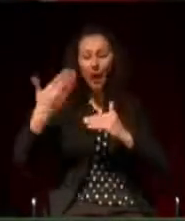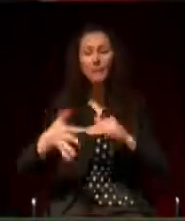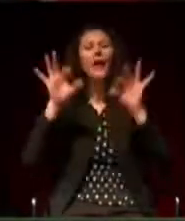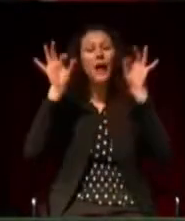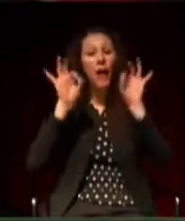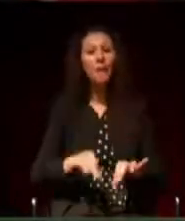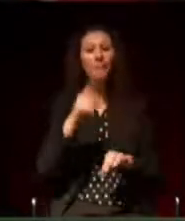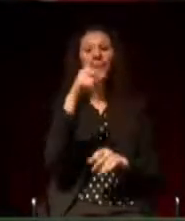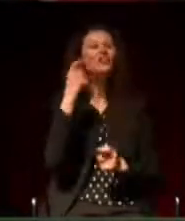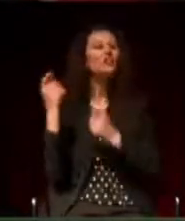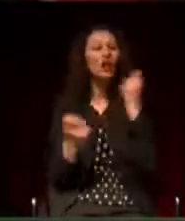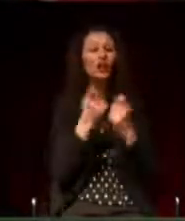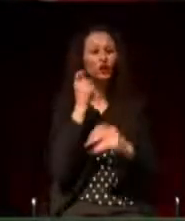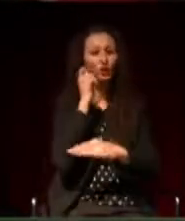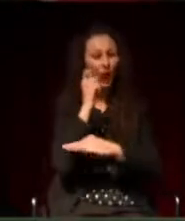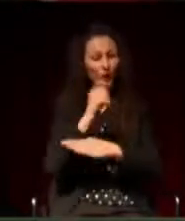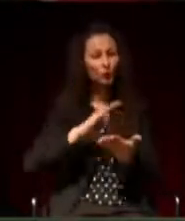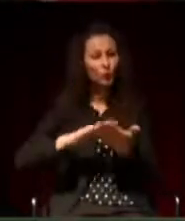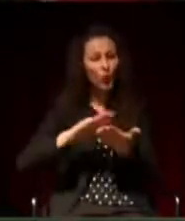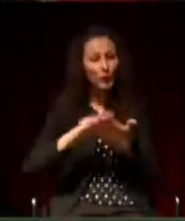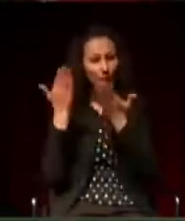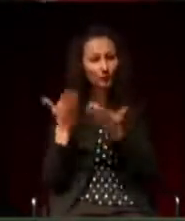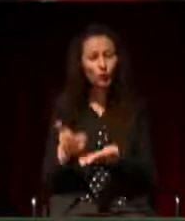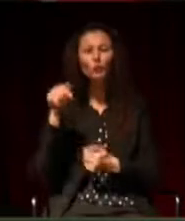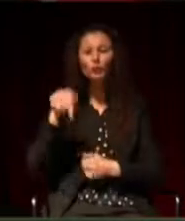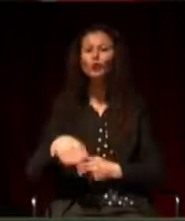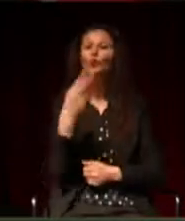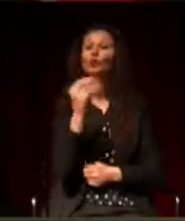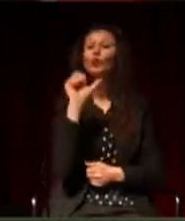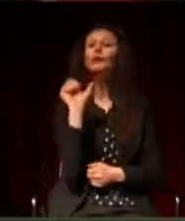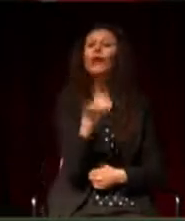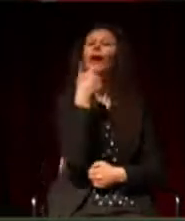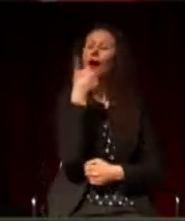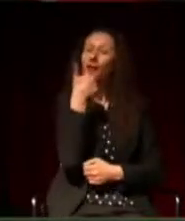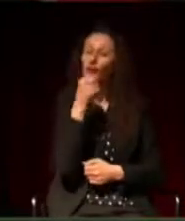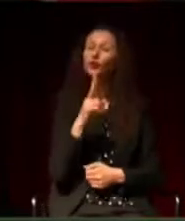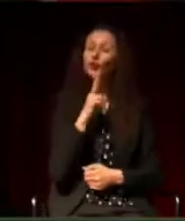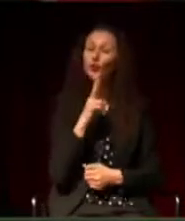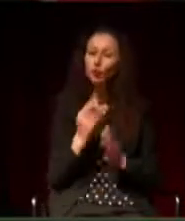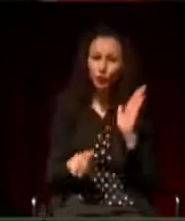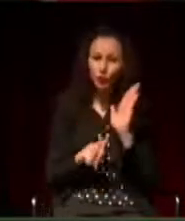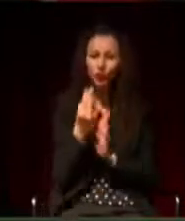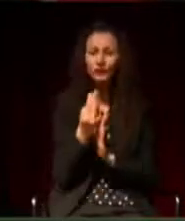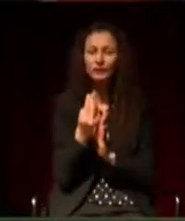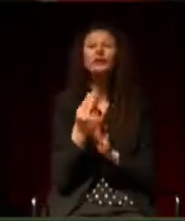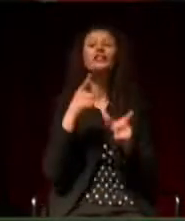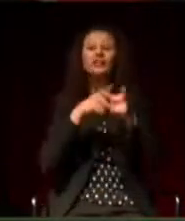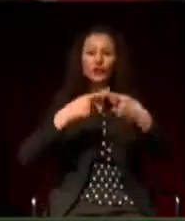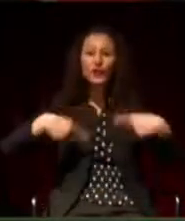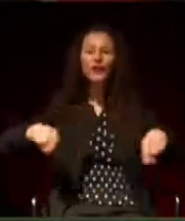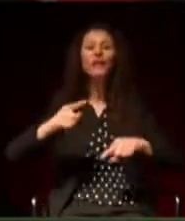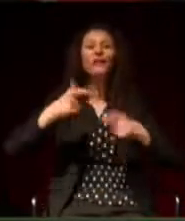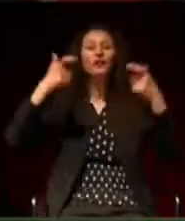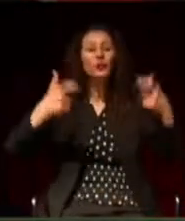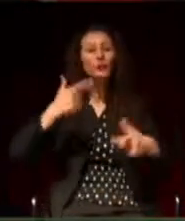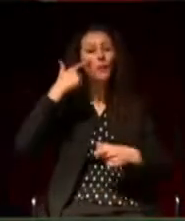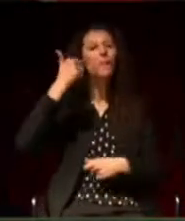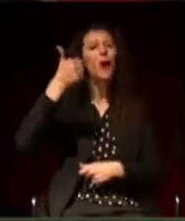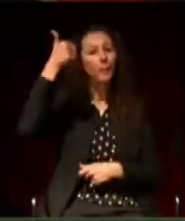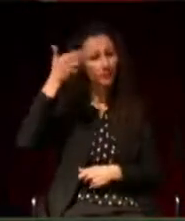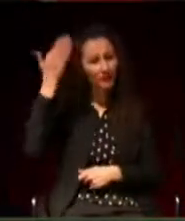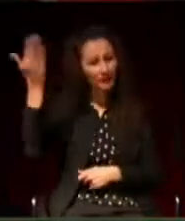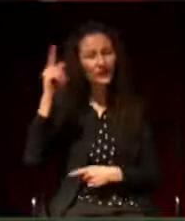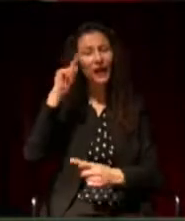hemen bir çalıştay düzenlenmişti. Buradan da çok değerli sonuçlar çıktı. Ve Çevre ve Şehircilik Bakanlığımızla